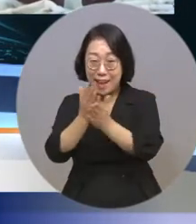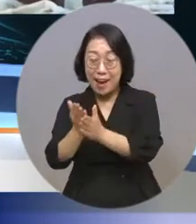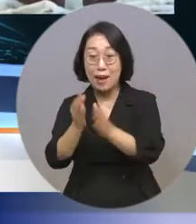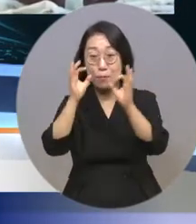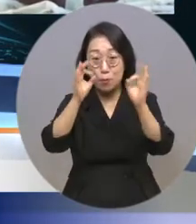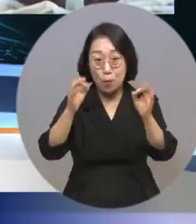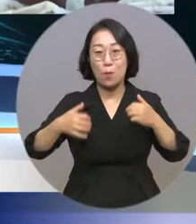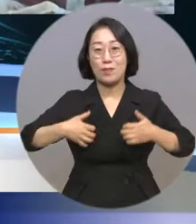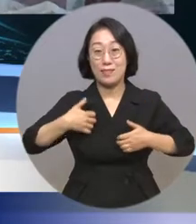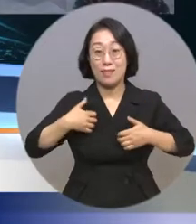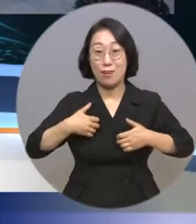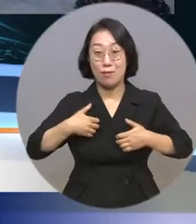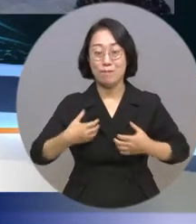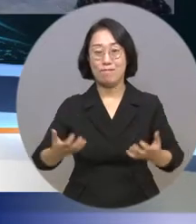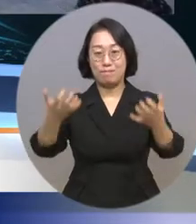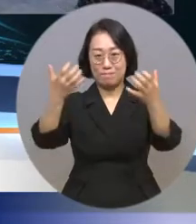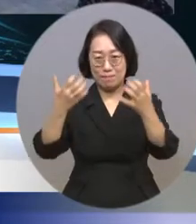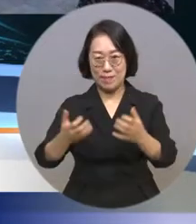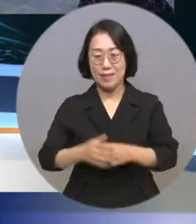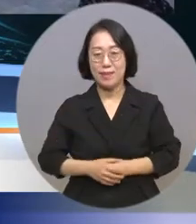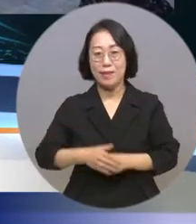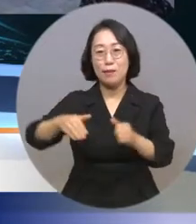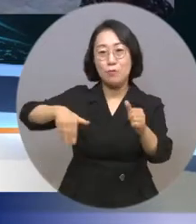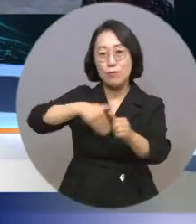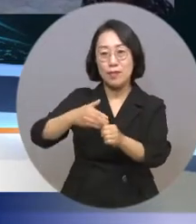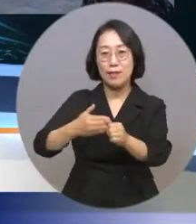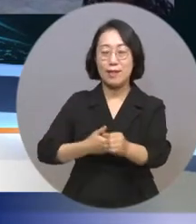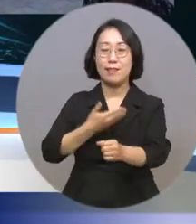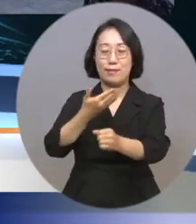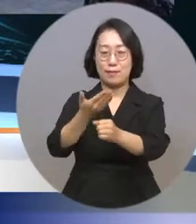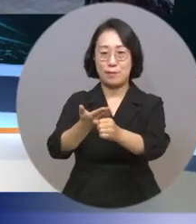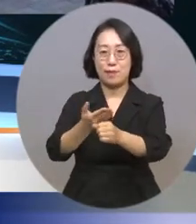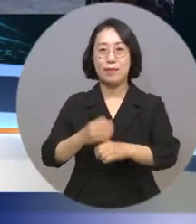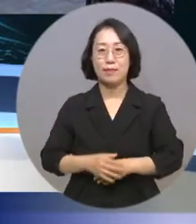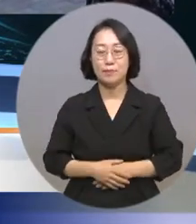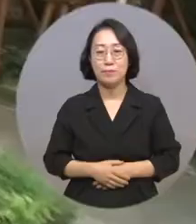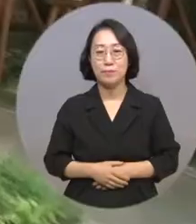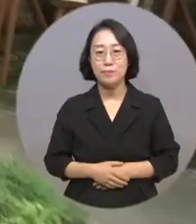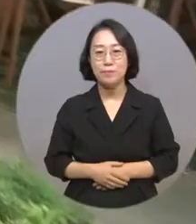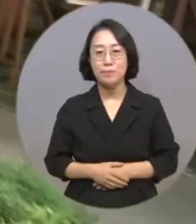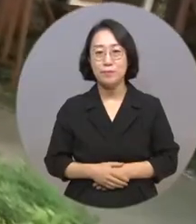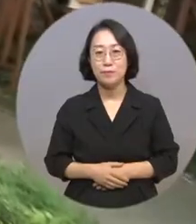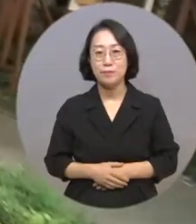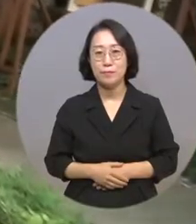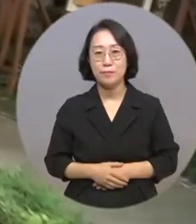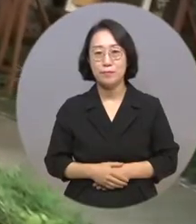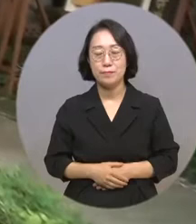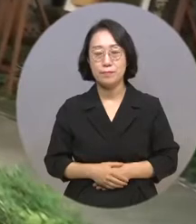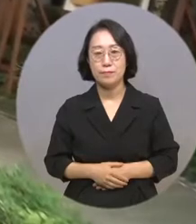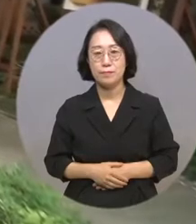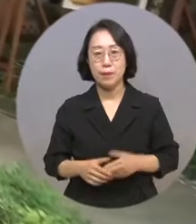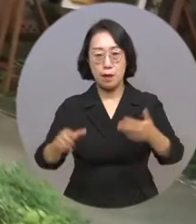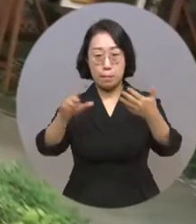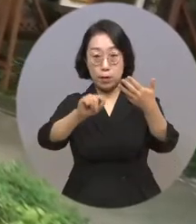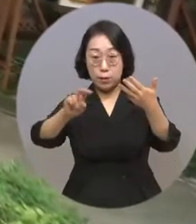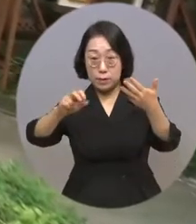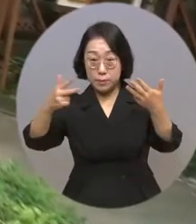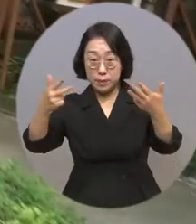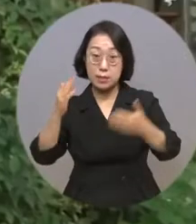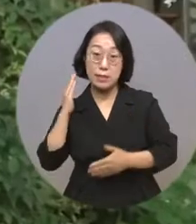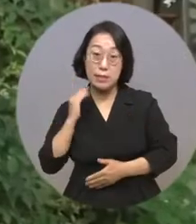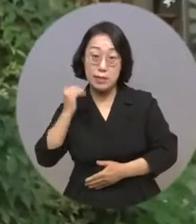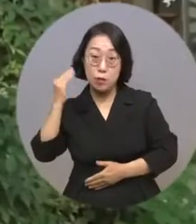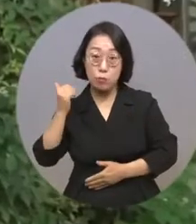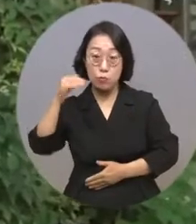호응을 얻었는데요. 그 현장 분위기를 정우선 기자가 전해드립니다. 지난 27일 오후 의정부